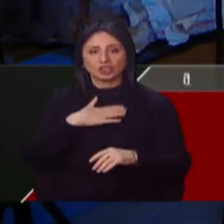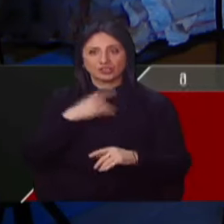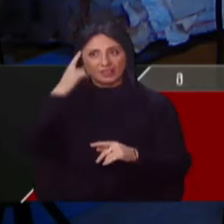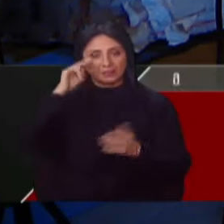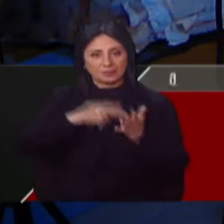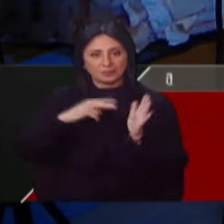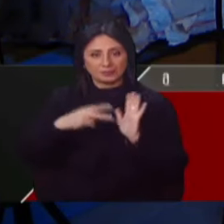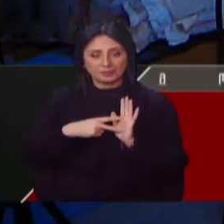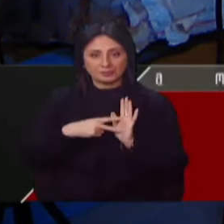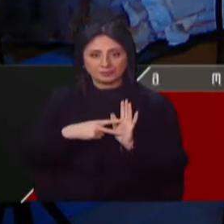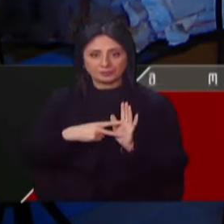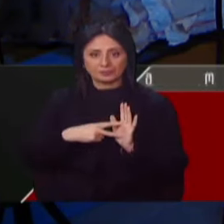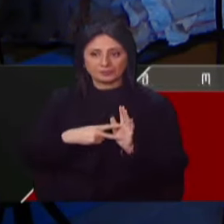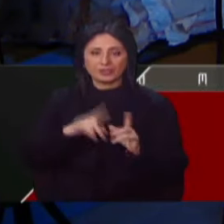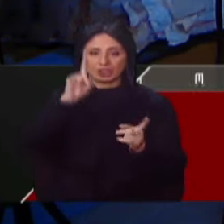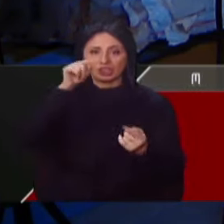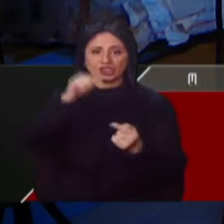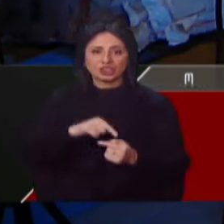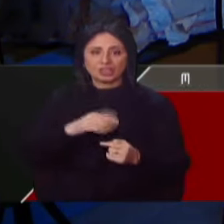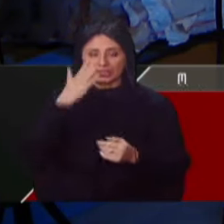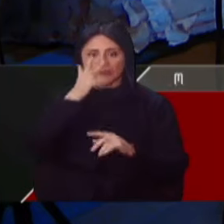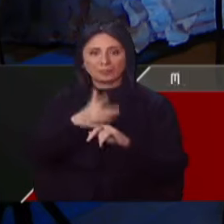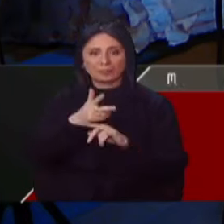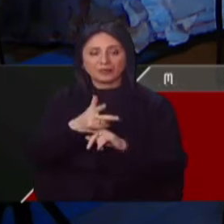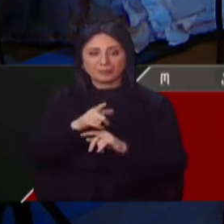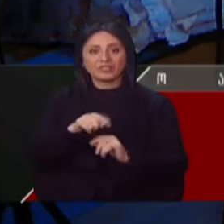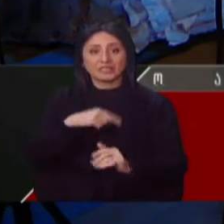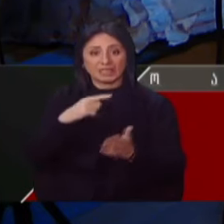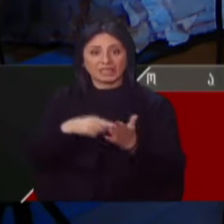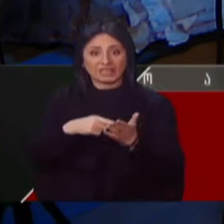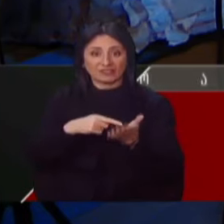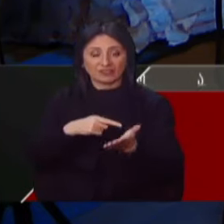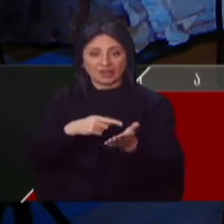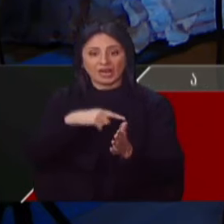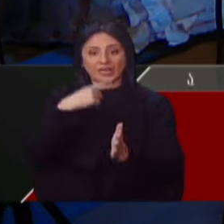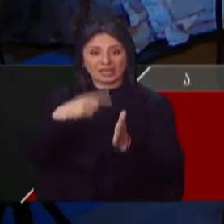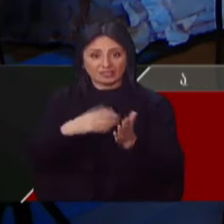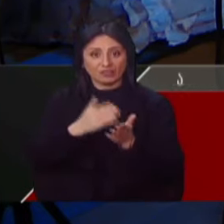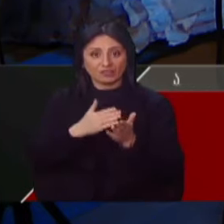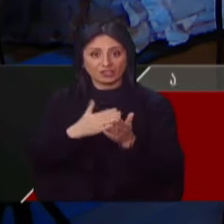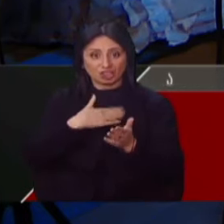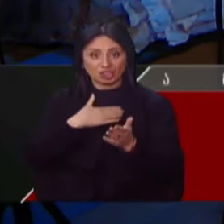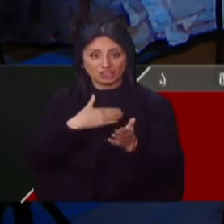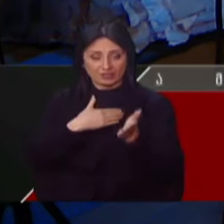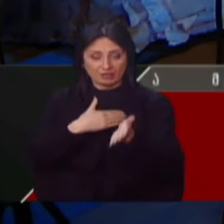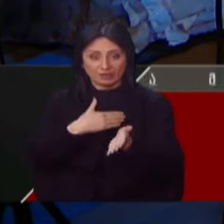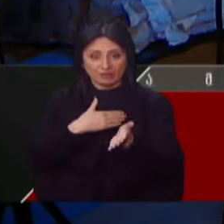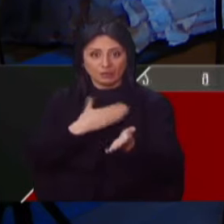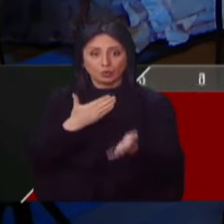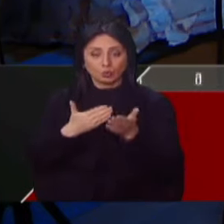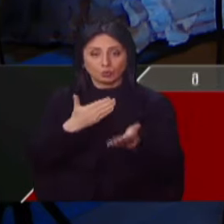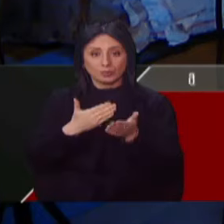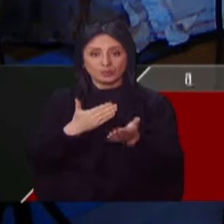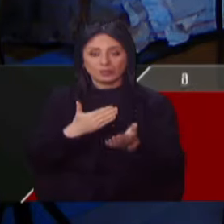tagone bist fiz. Și să vă mișcăt piumi suangs kitwebs, im kitwebs om lebit. Ce niște gătșnia,